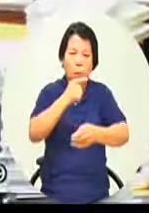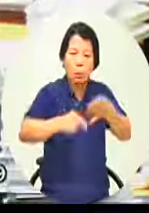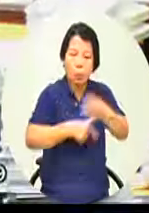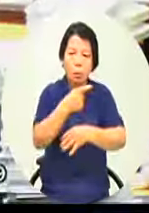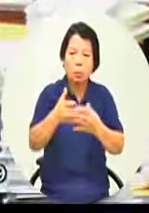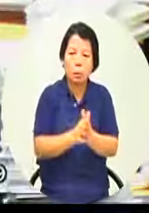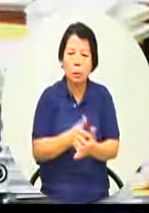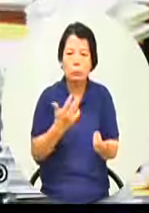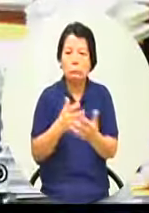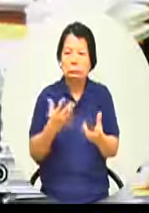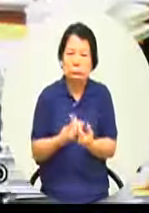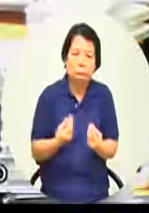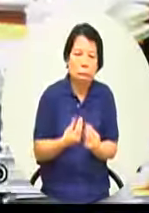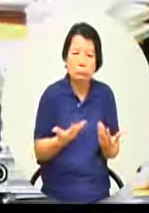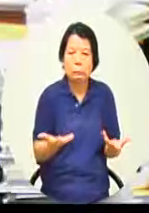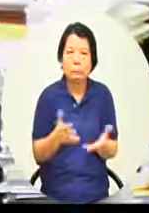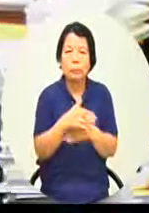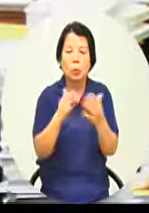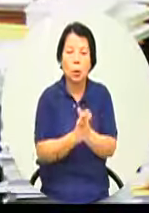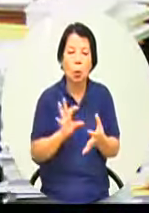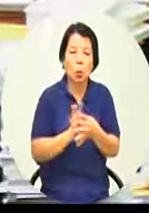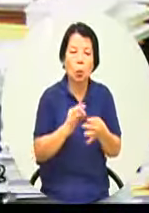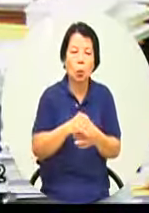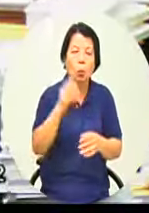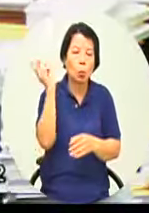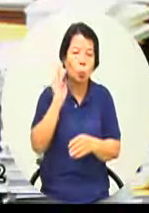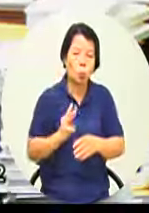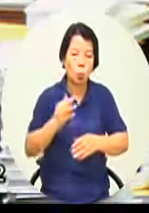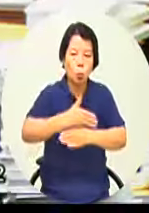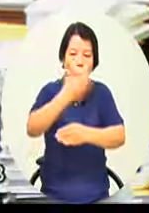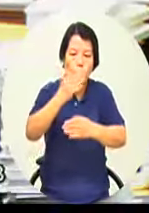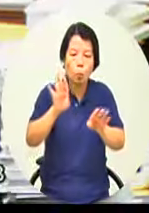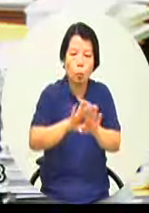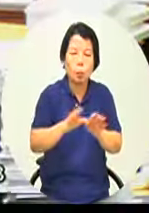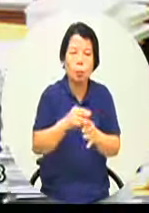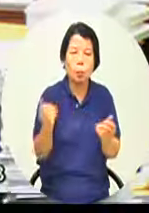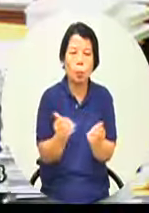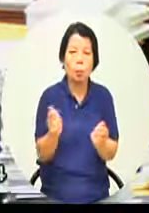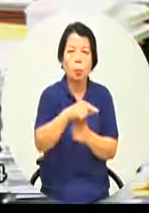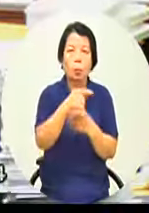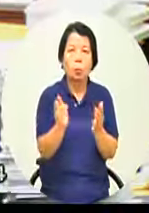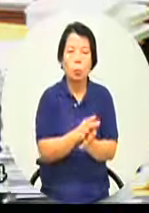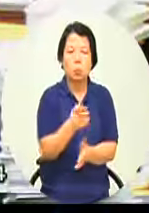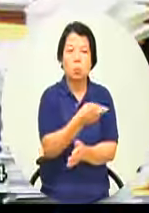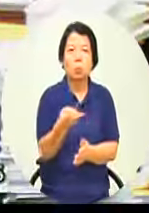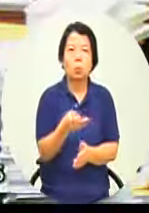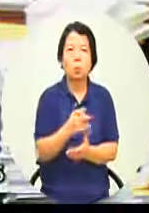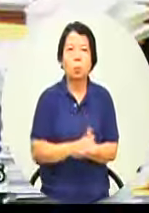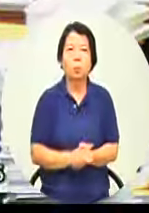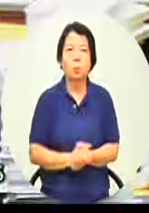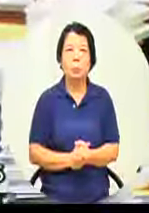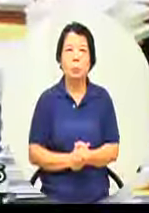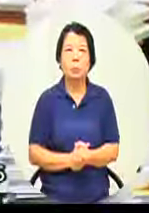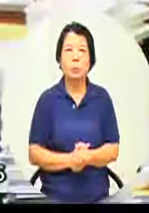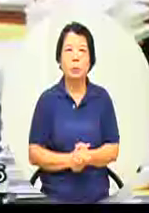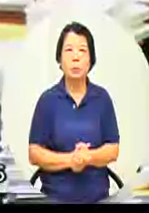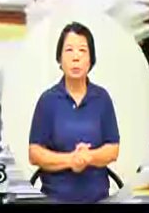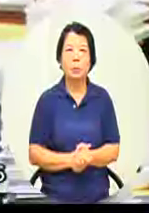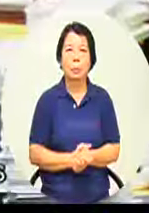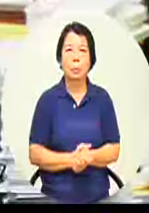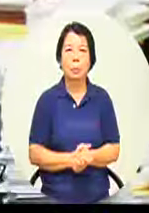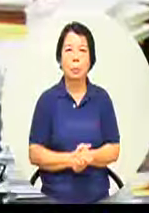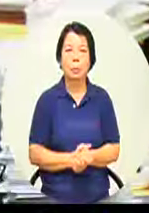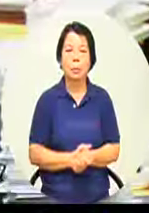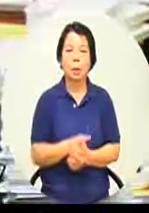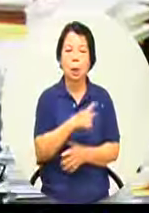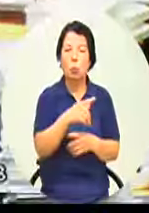后在地两个议员为了水闸门的事情闹了这样子，好，大家彼此 你就讲名字啊， 就干